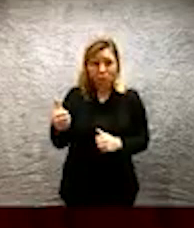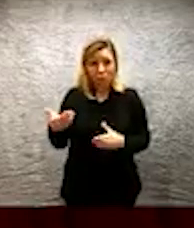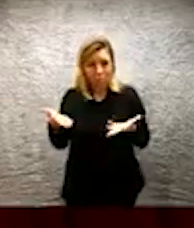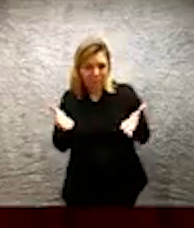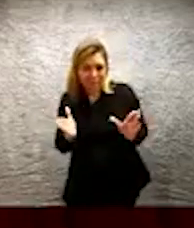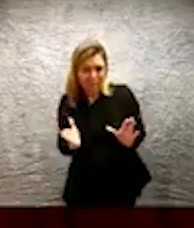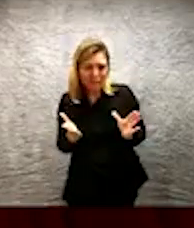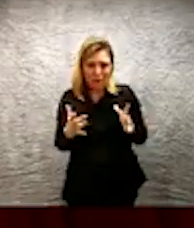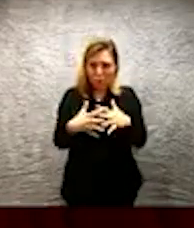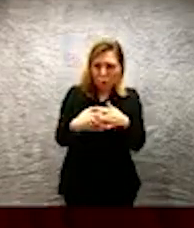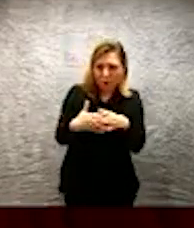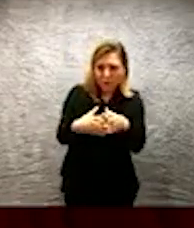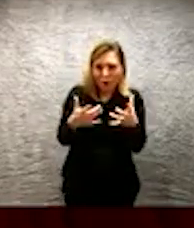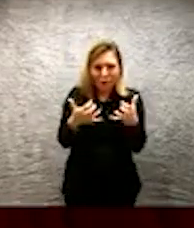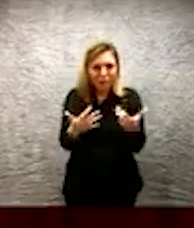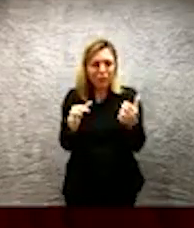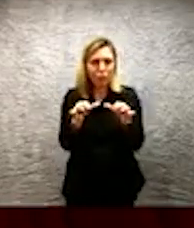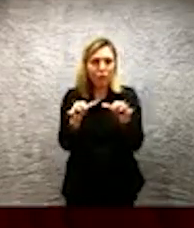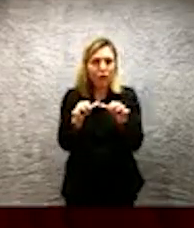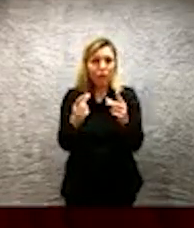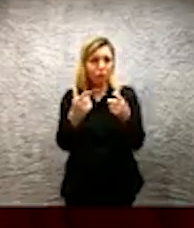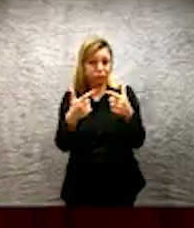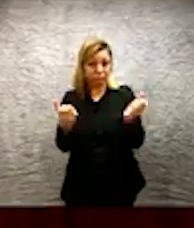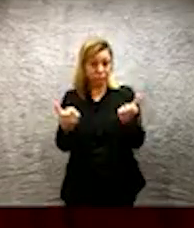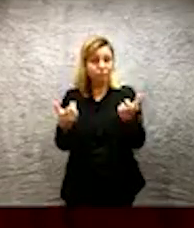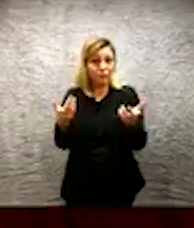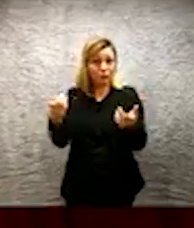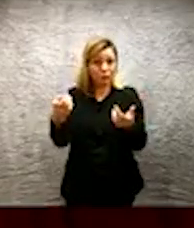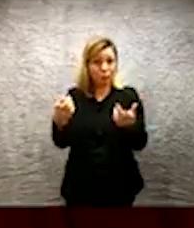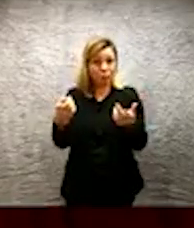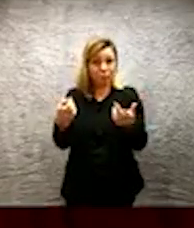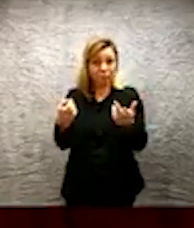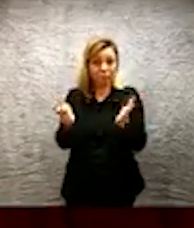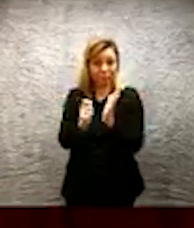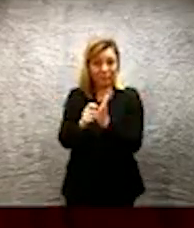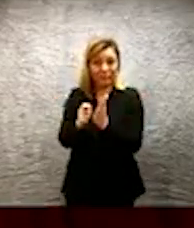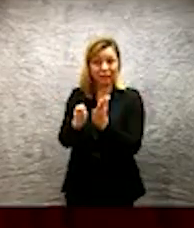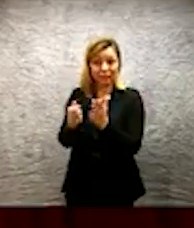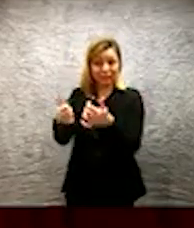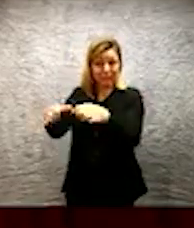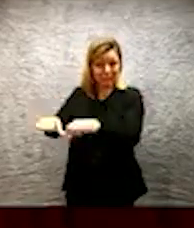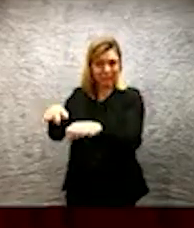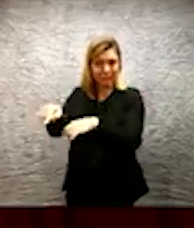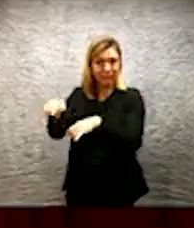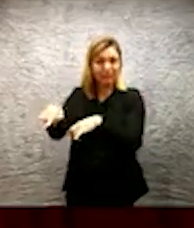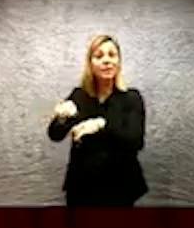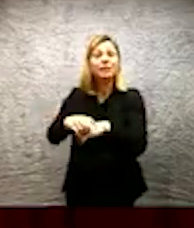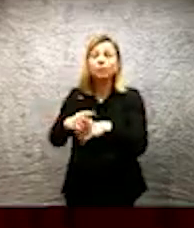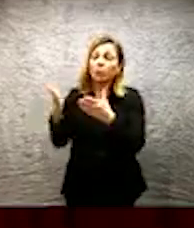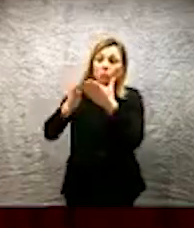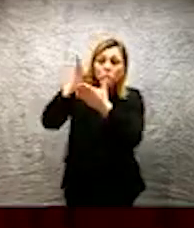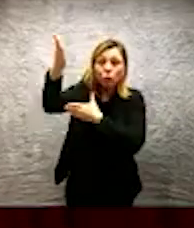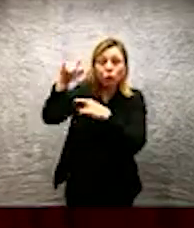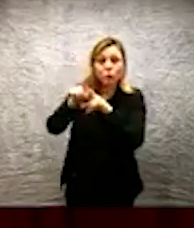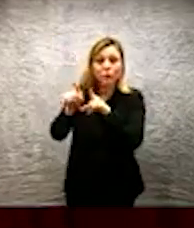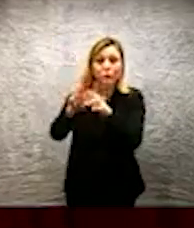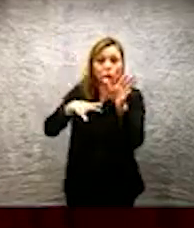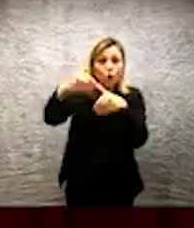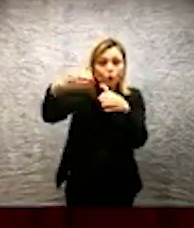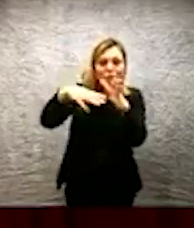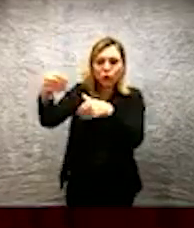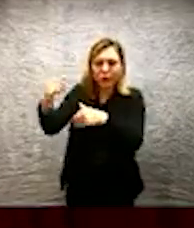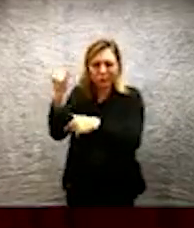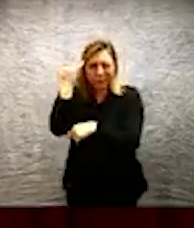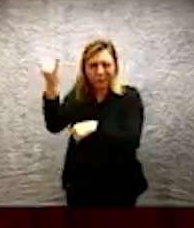dont ils souhaitent s'occuper lorsqu'ils sont dans les locaux du club ado. Et c'est eux, à terme, qui proposeront aussi les sorties qui seront